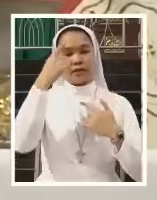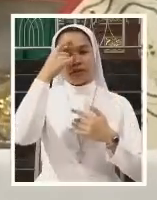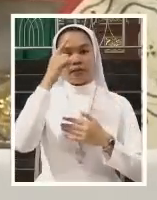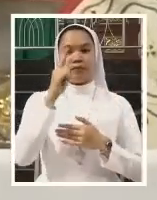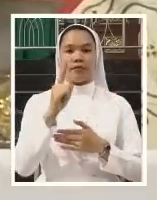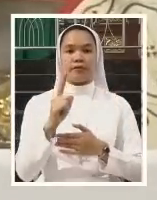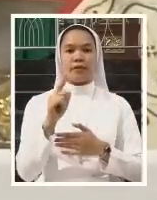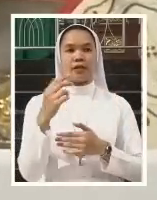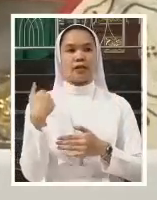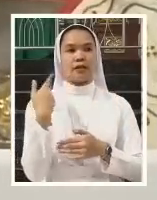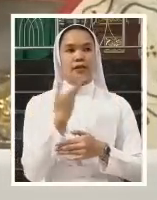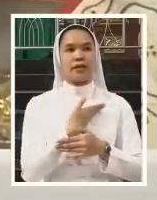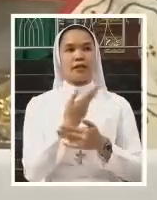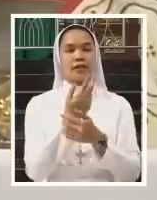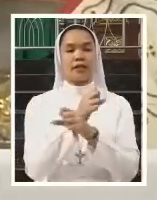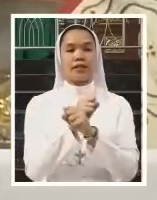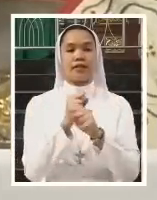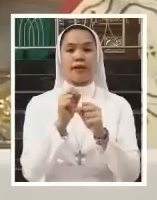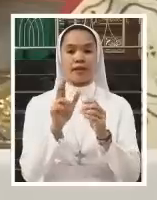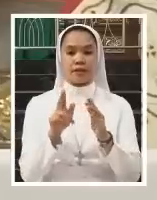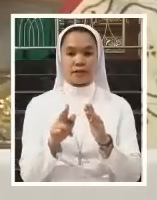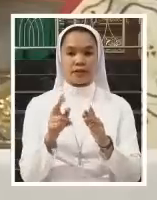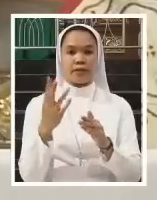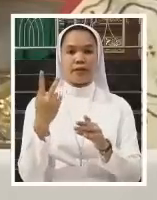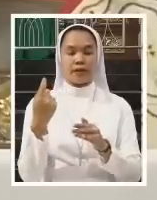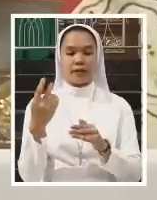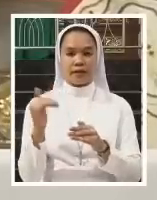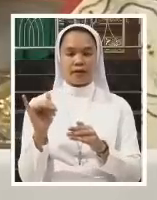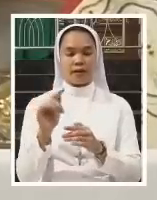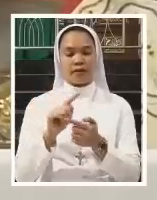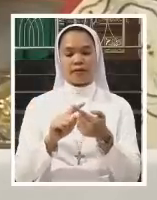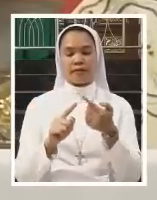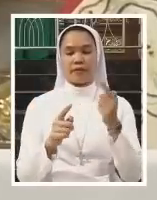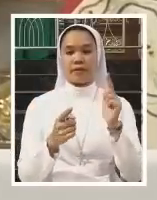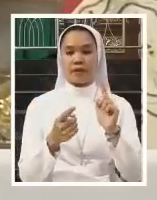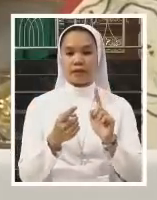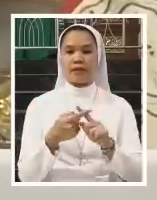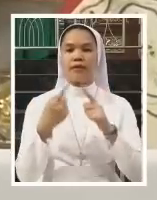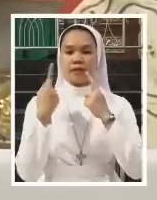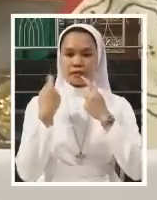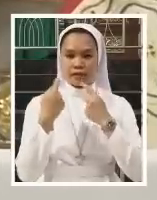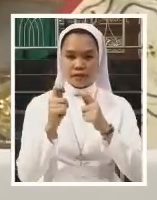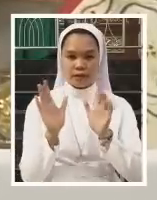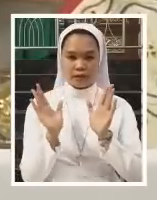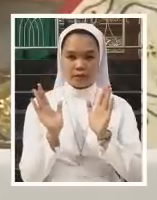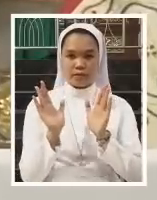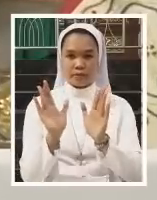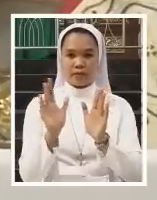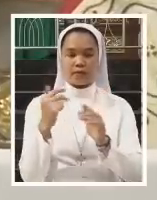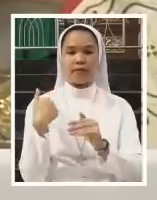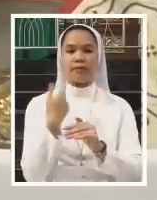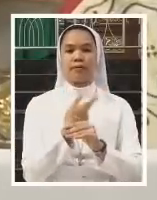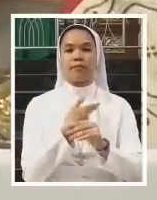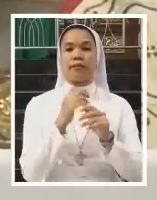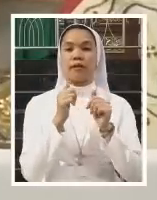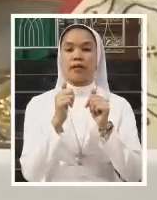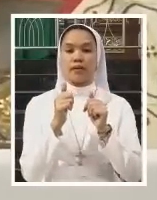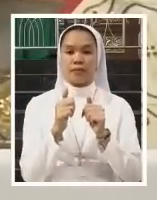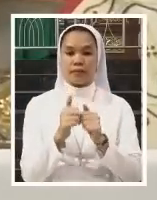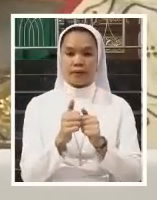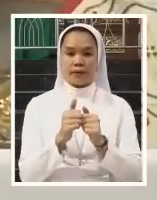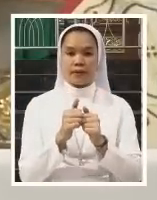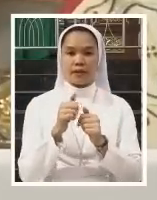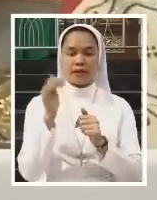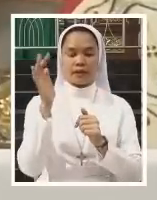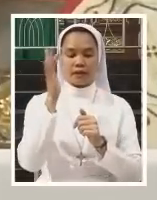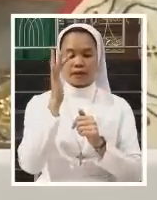sa kaligtasan kang sa indang mga katuod. Nagihingwa sindang makabaing sa ladawan